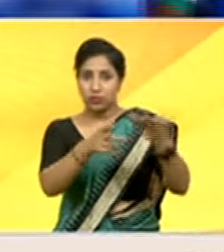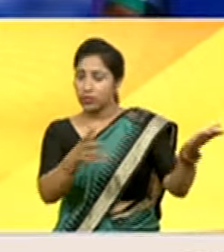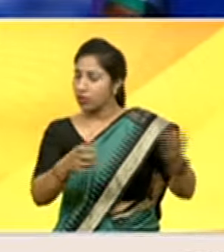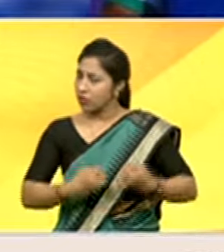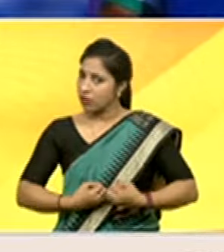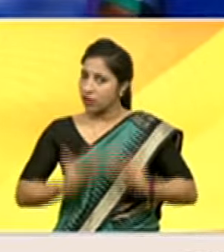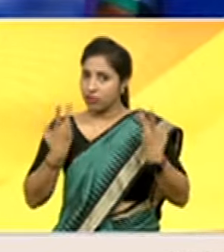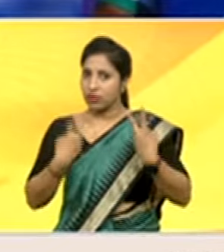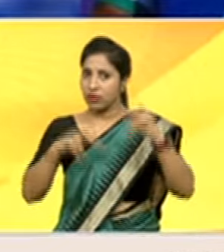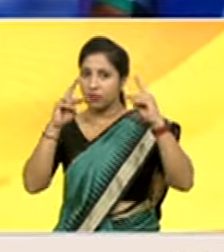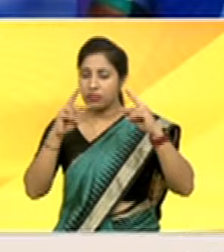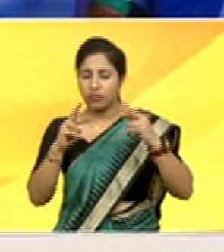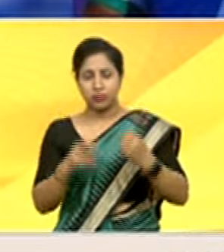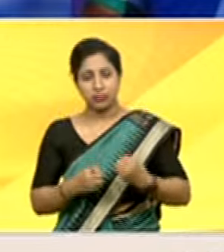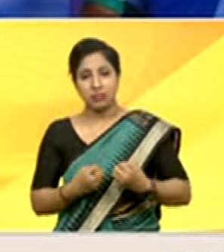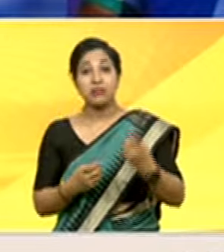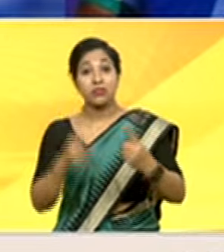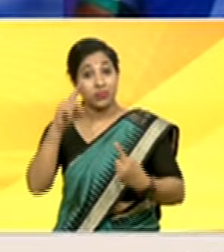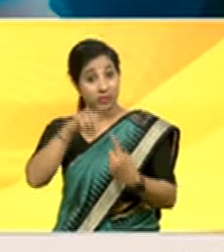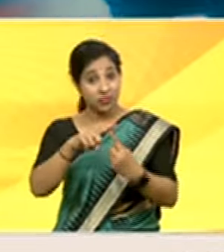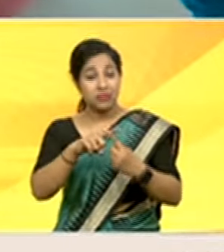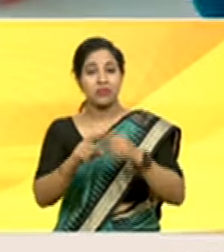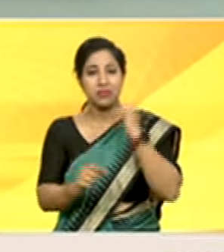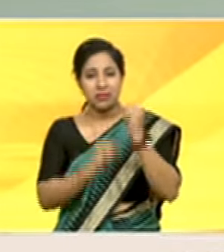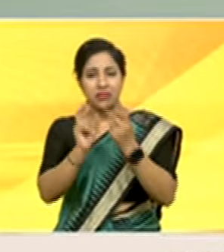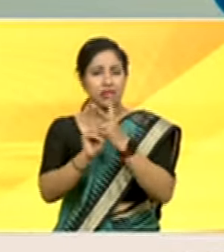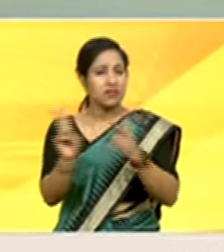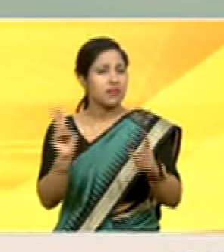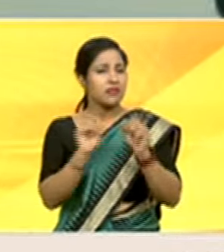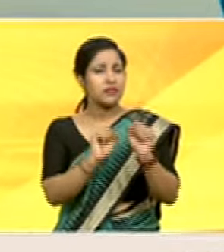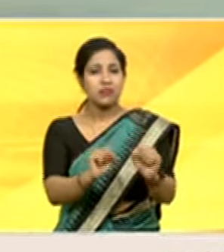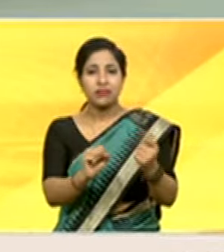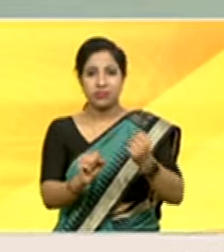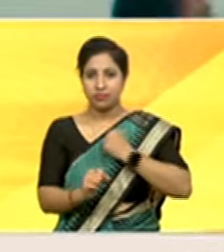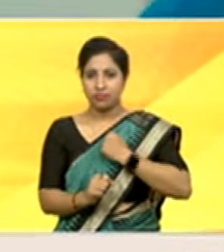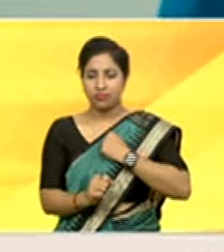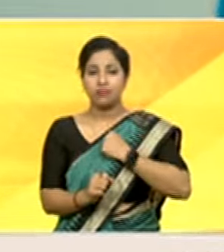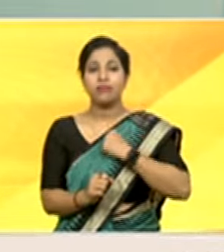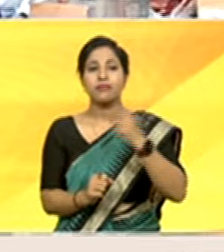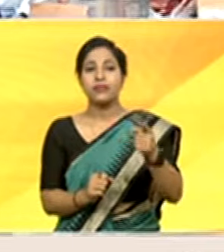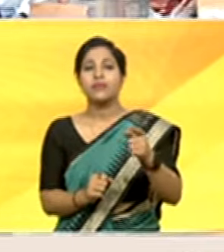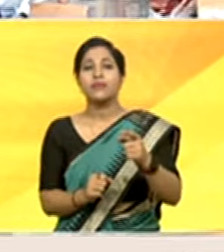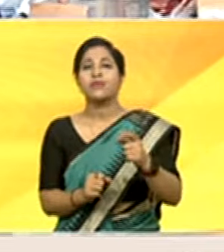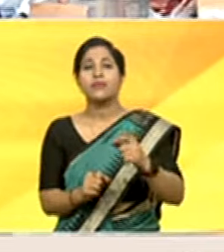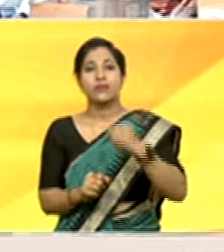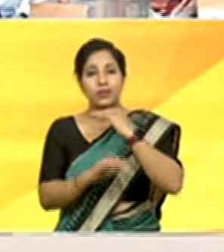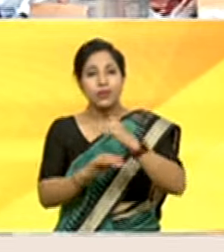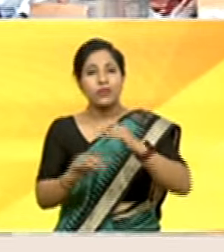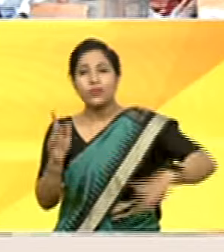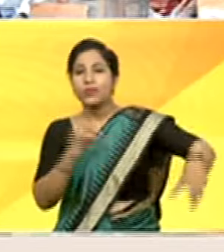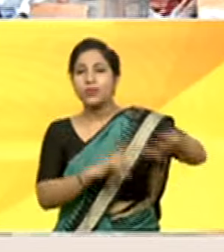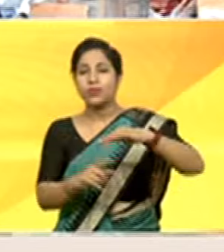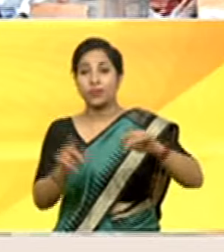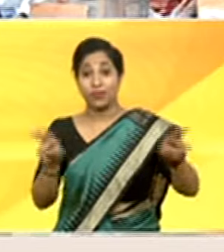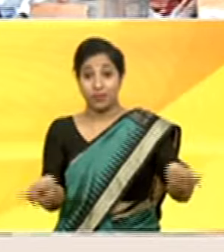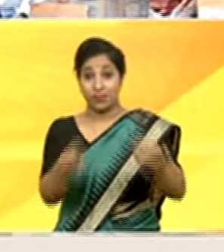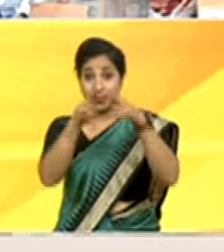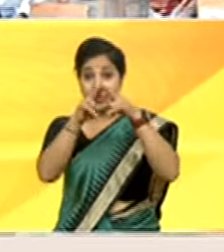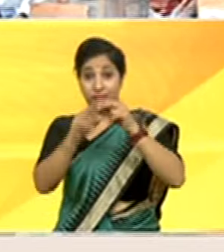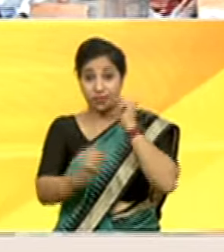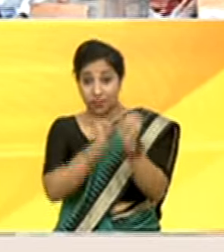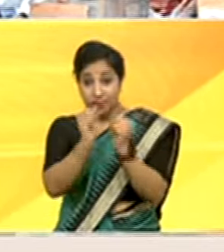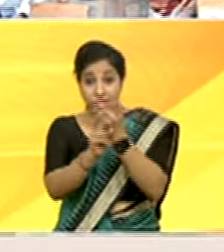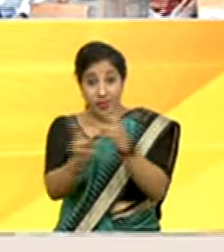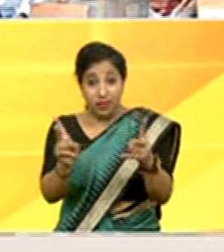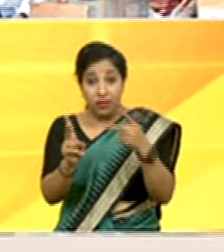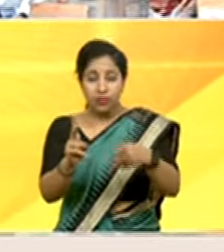था टोक्यो ओलिम्पिक के बाद से ही हमारे एकलिट्स पैरिस ओलिम्पिक की तैयारों में